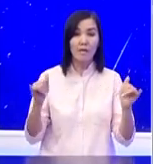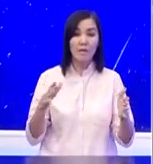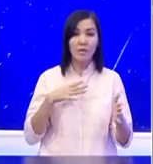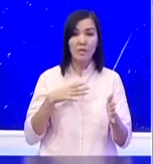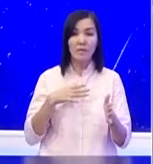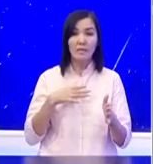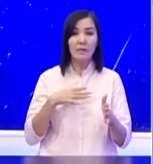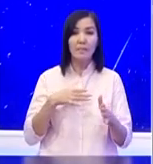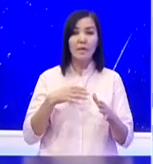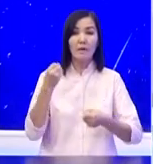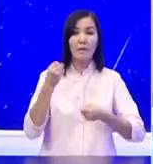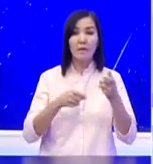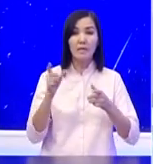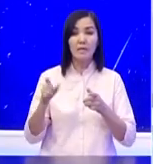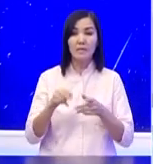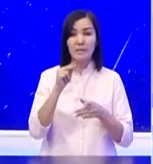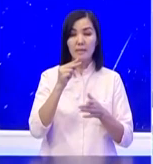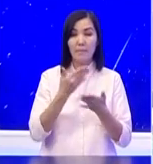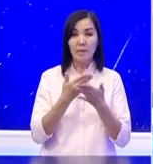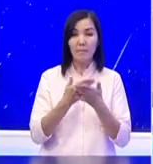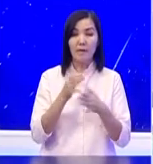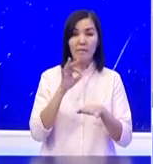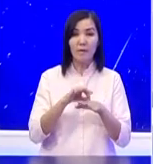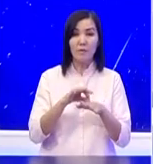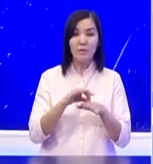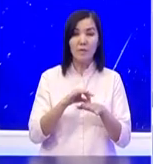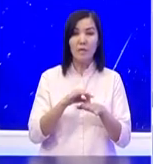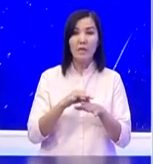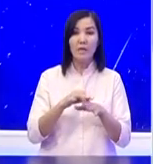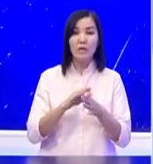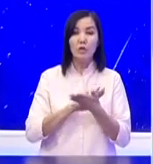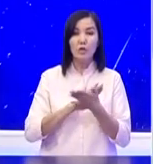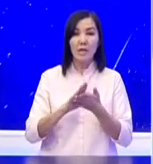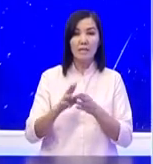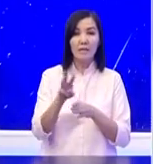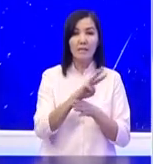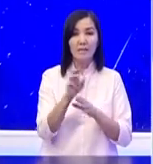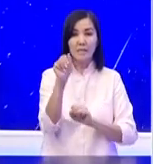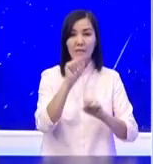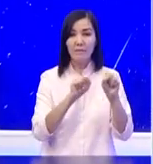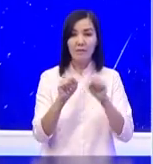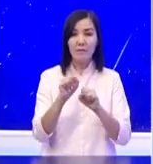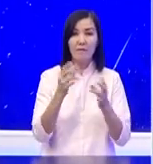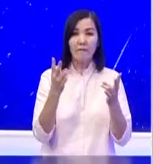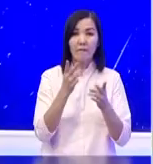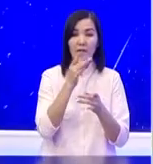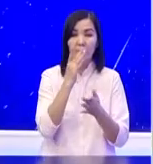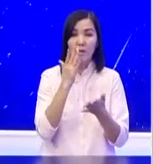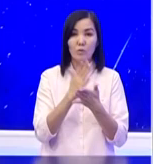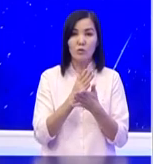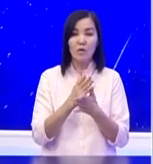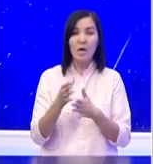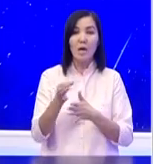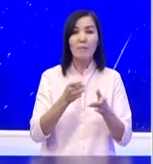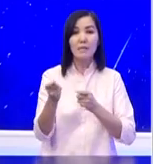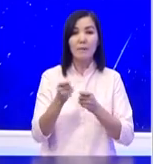выездом кареты скорой помощи к пациенту с подозрением на коронавирус автомобиль тщательно дезинфицируется, на что тоже требуется время. В связи с чем областным акиматом